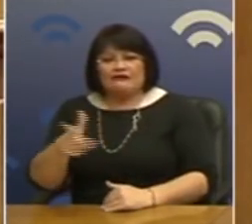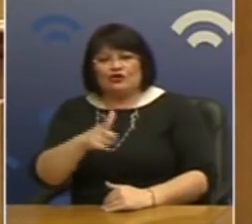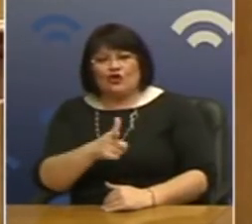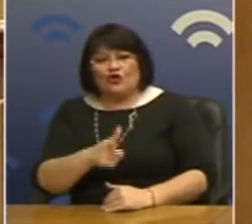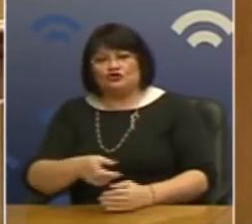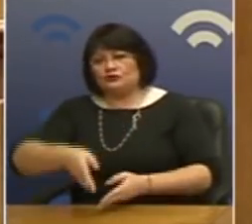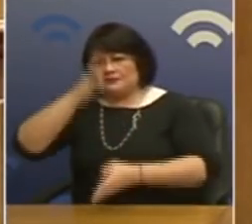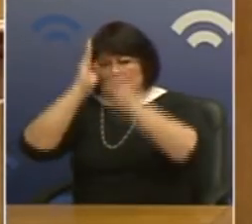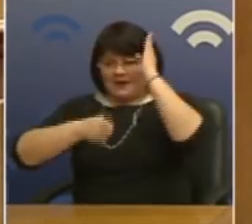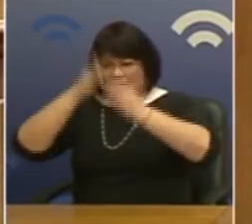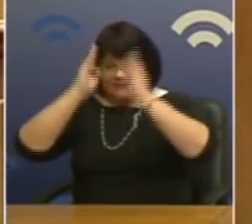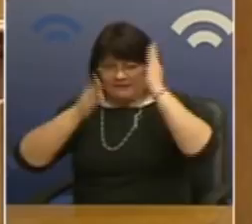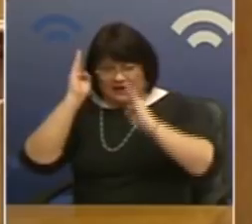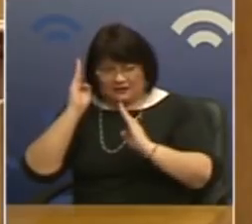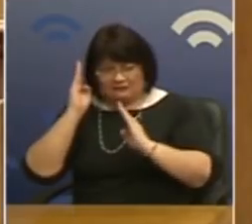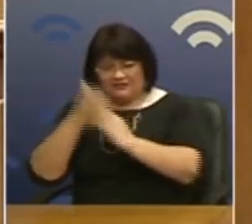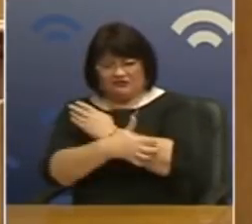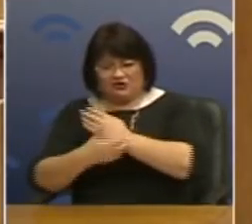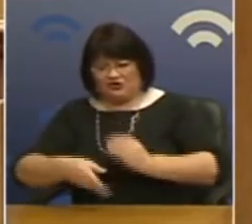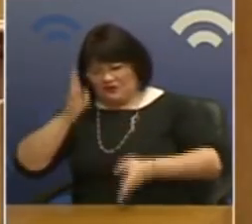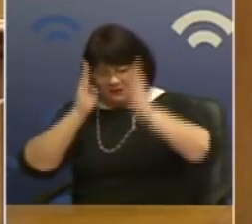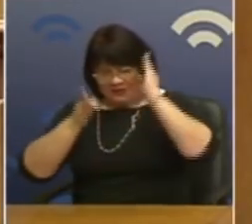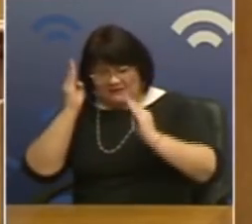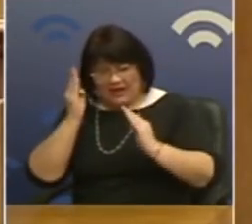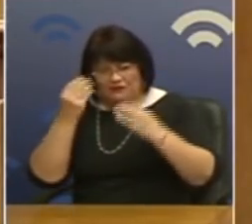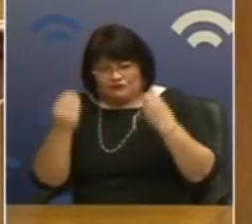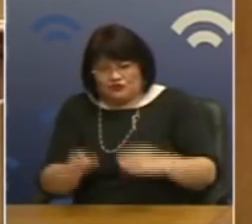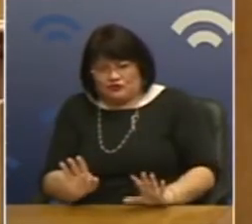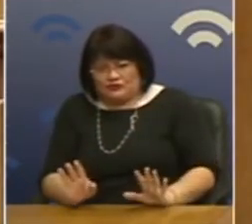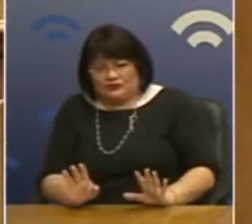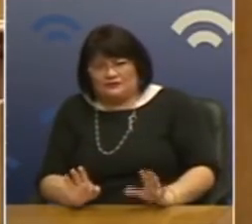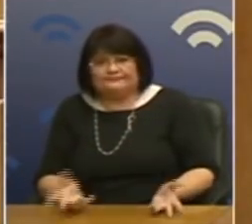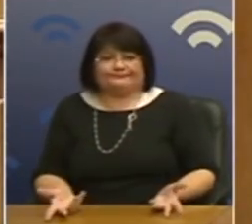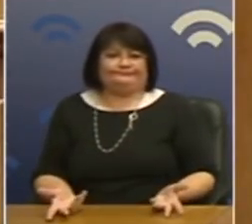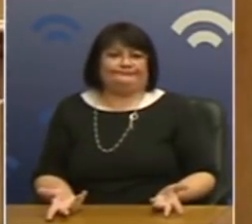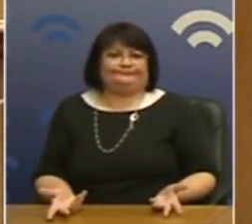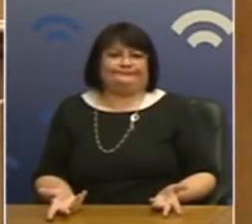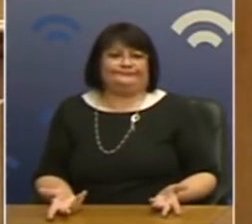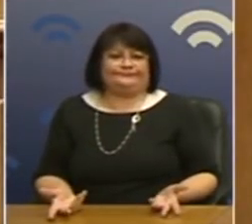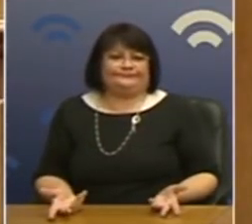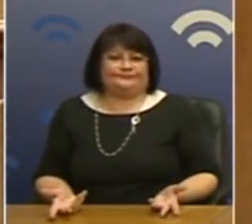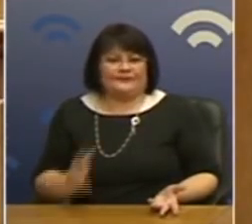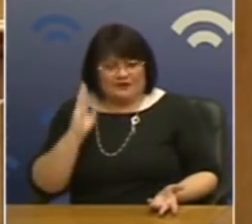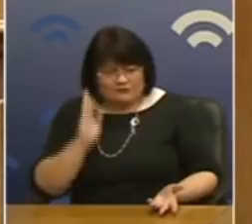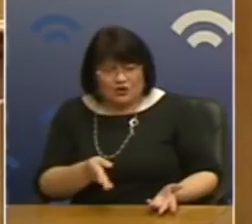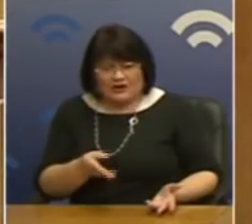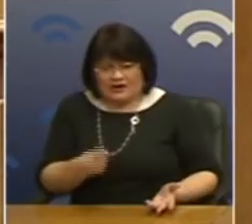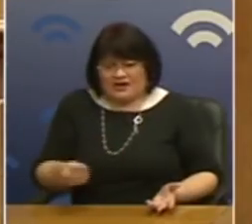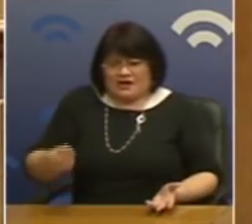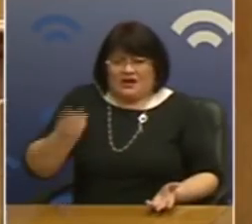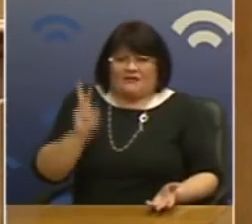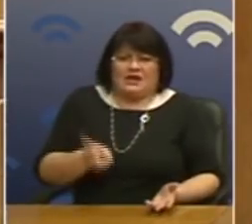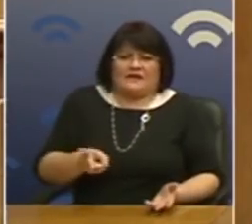πληρώνει για το φτωχότερο, για να μην δημιουργούνται και μόνιμες εστίες φτώχειας, που δυνητικά μπορεί να γίνουν και